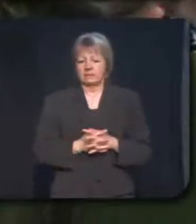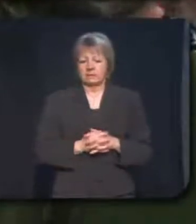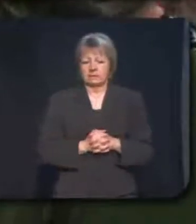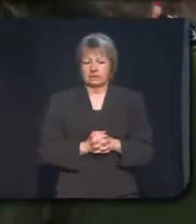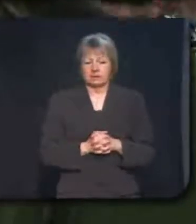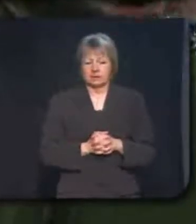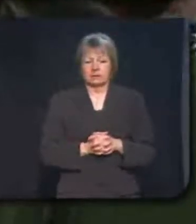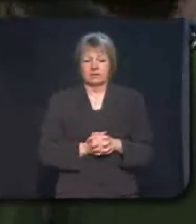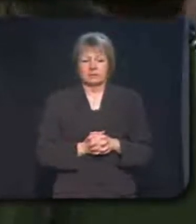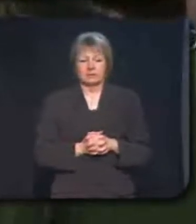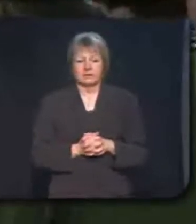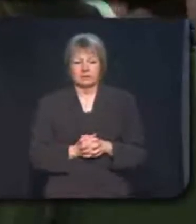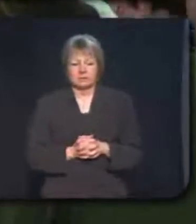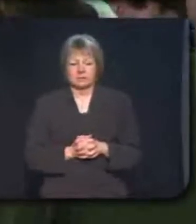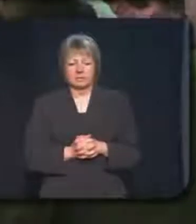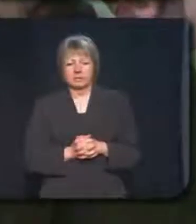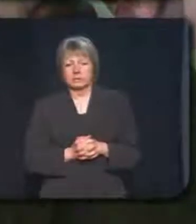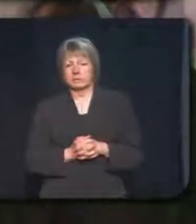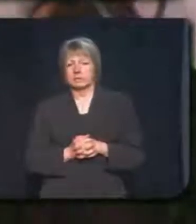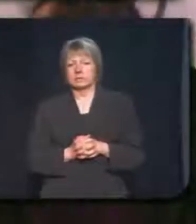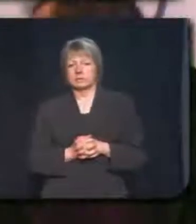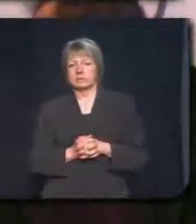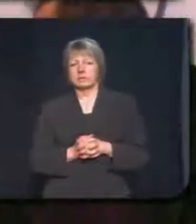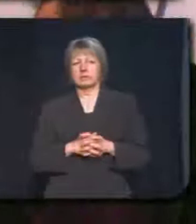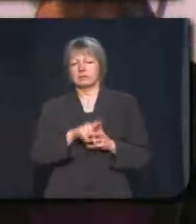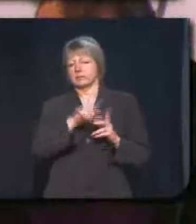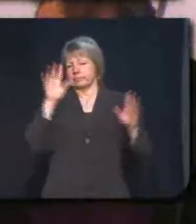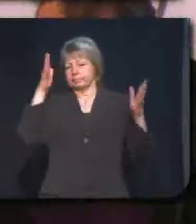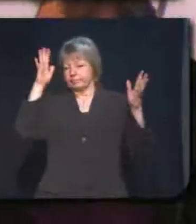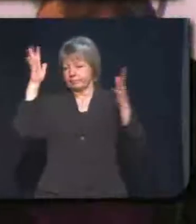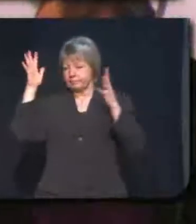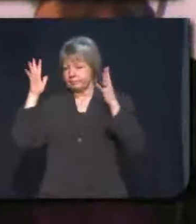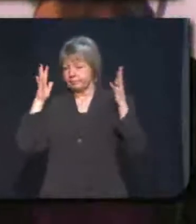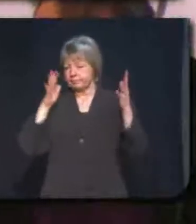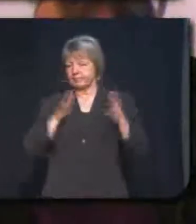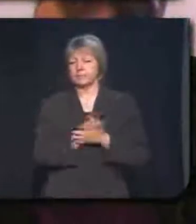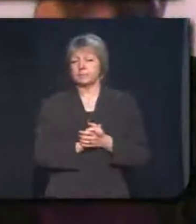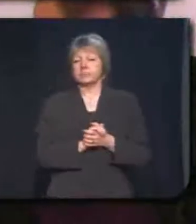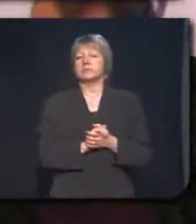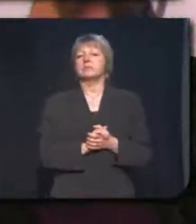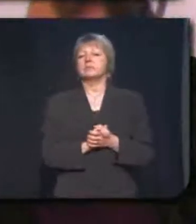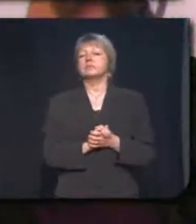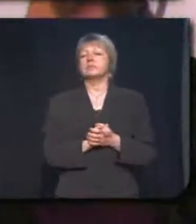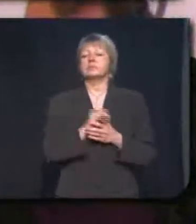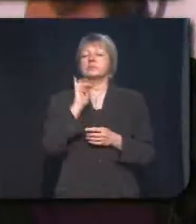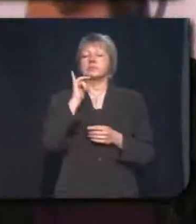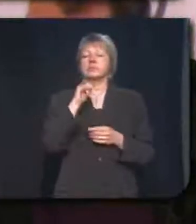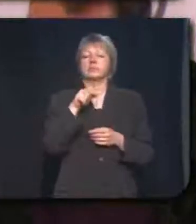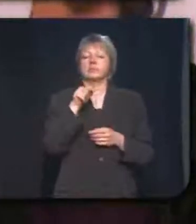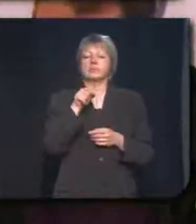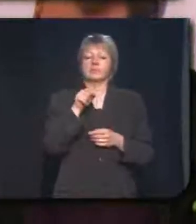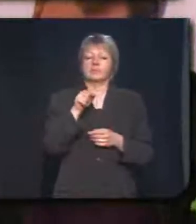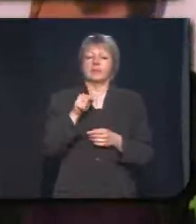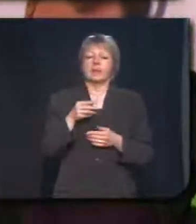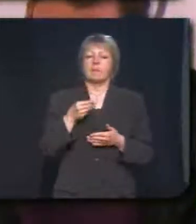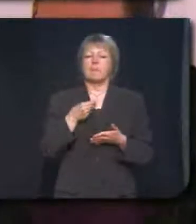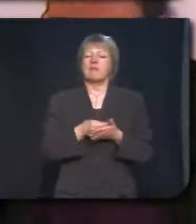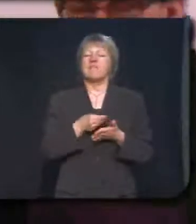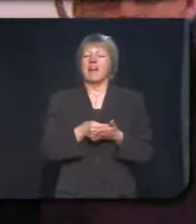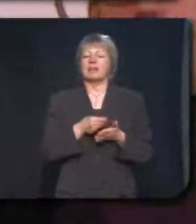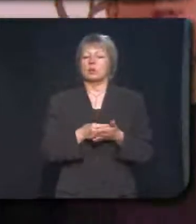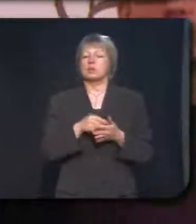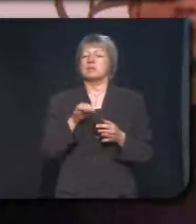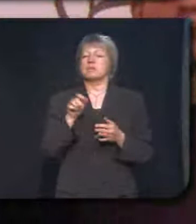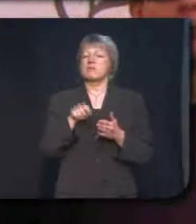ja hier geht es um eine das ist eine bewertungswahl mit enthaltungsmöglichkeit